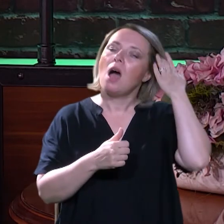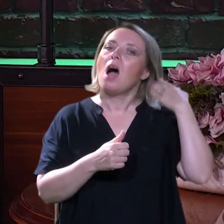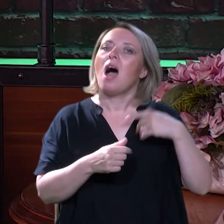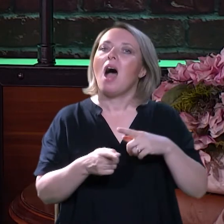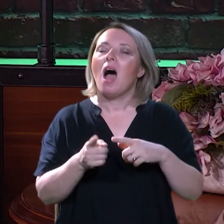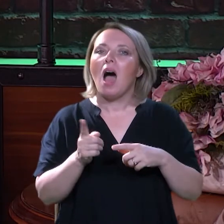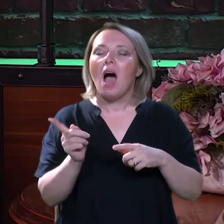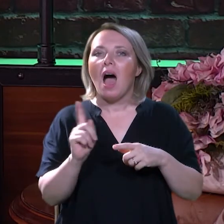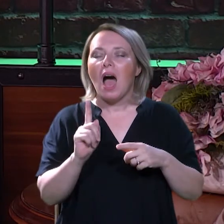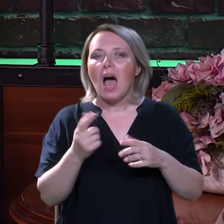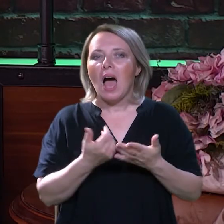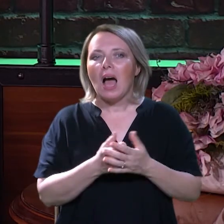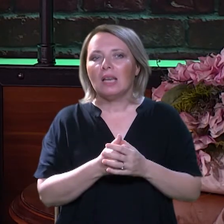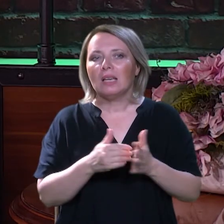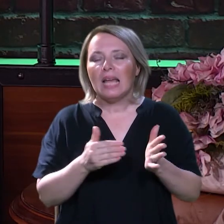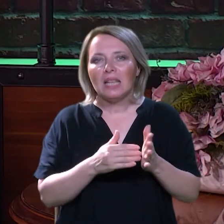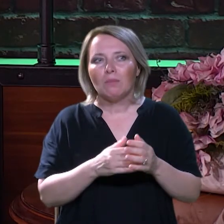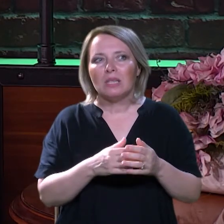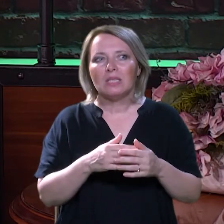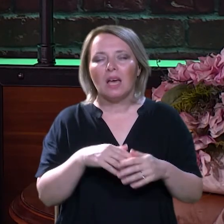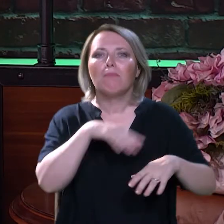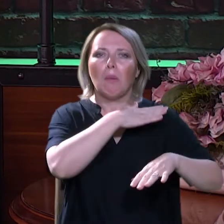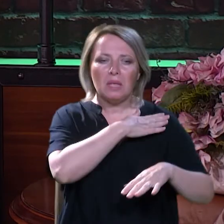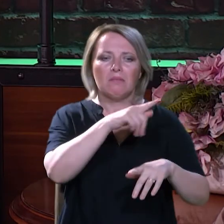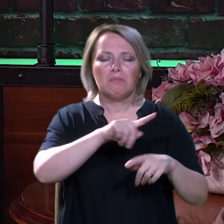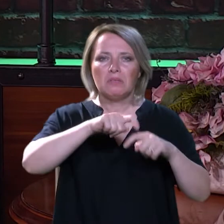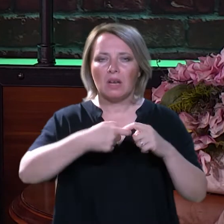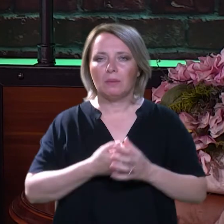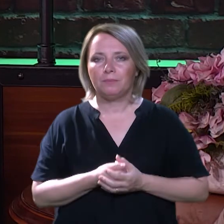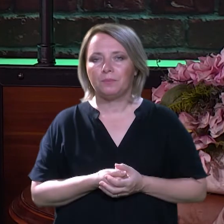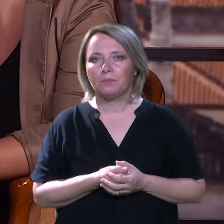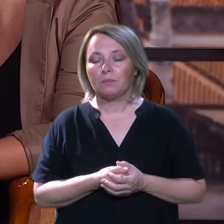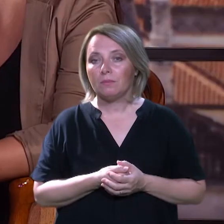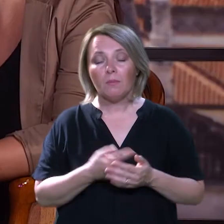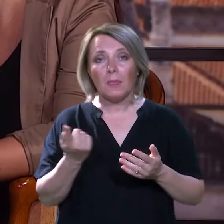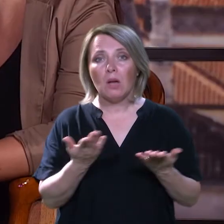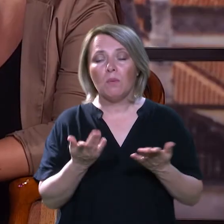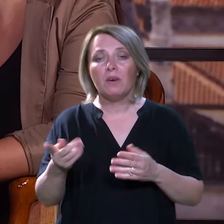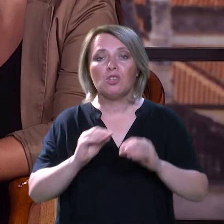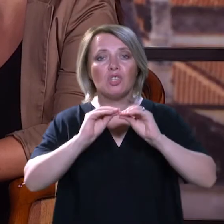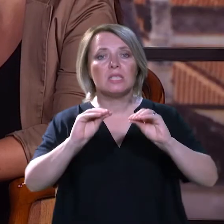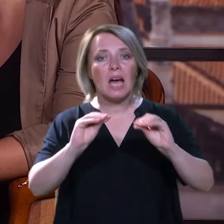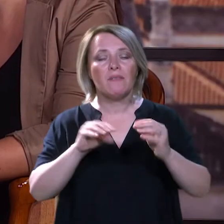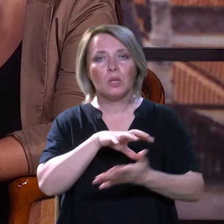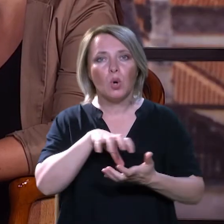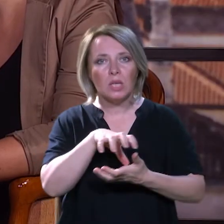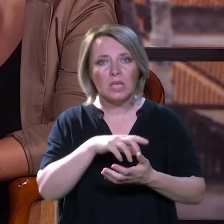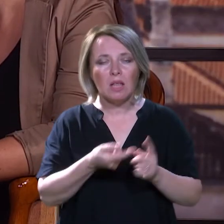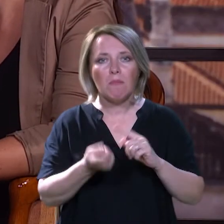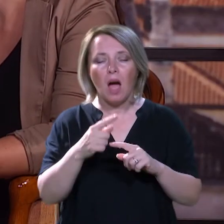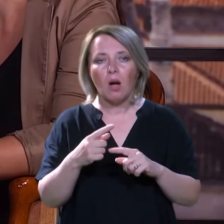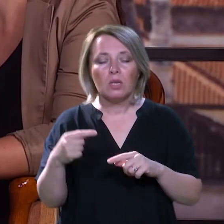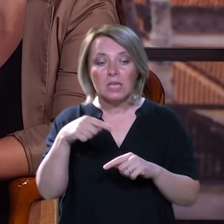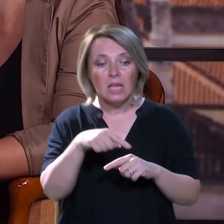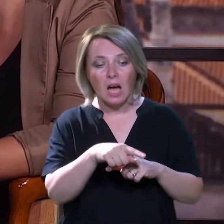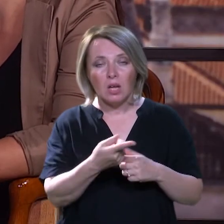oduševljavamo previše nekakvim stvarima koje nisu realno takve. Koji bi bio vaš savjet svim roditeljima ako se